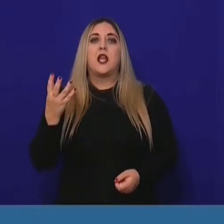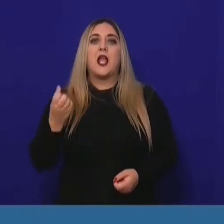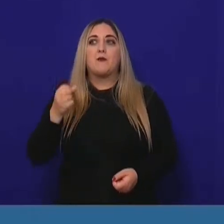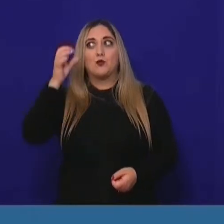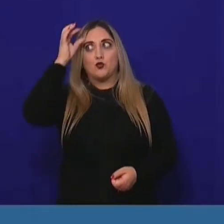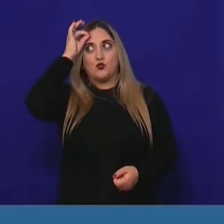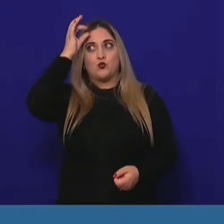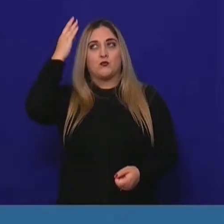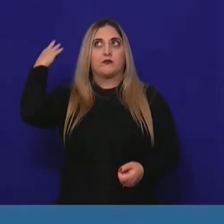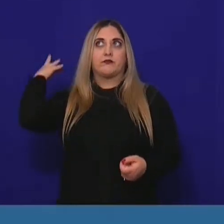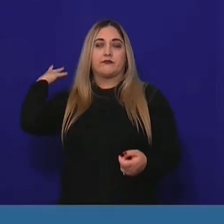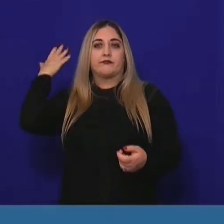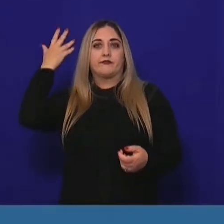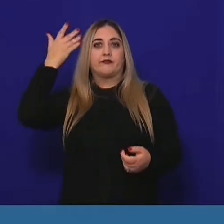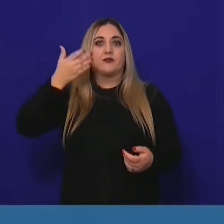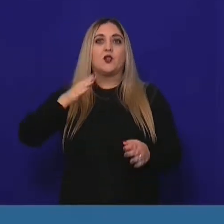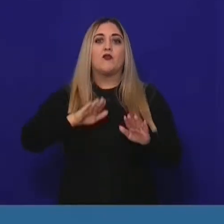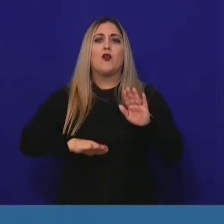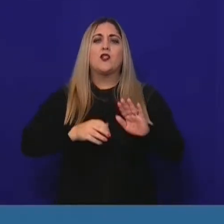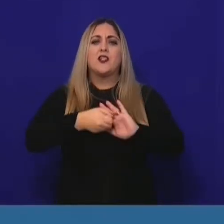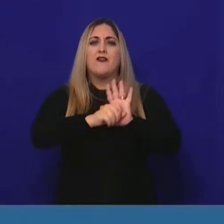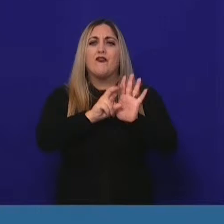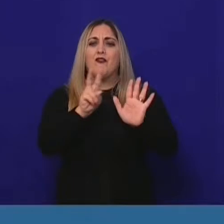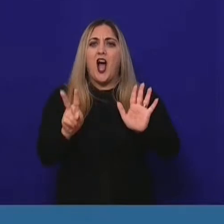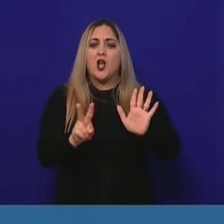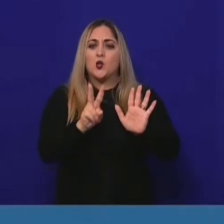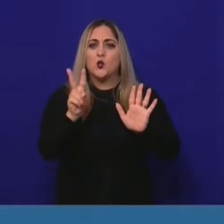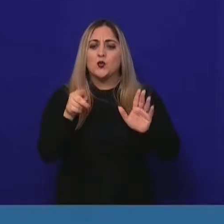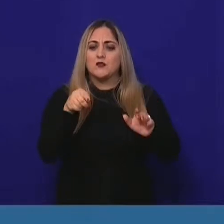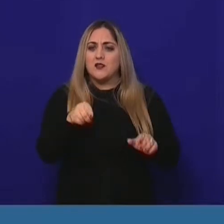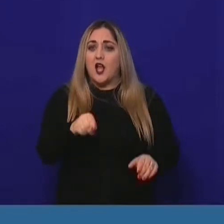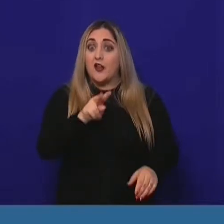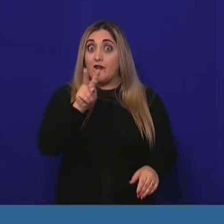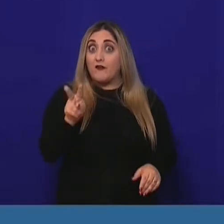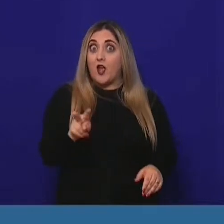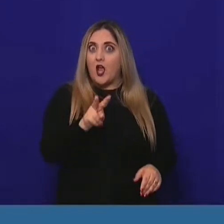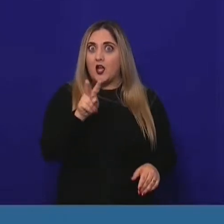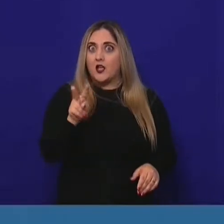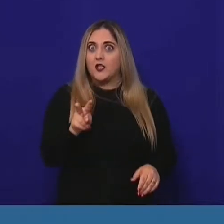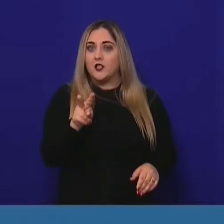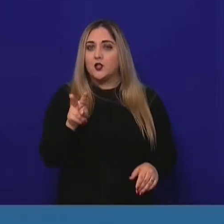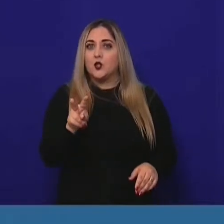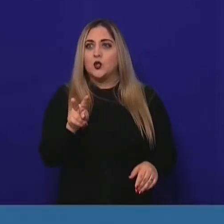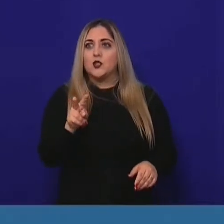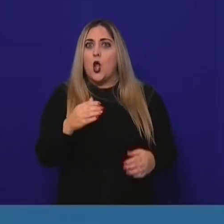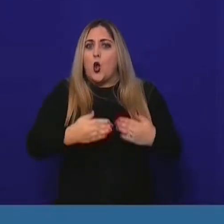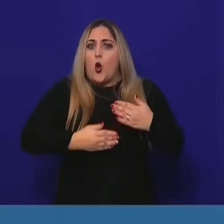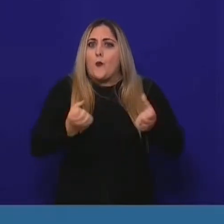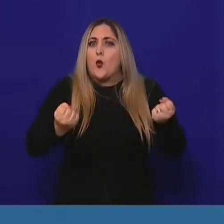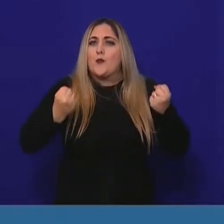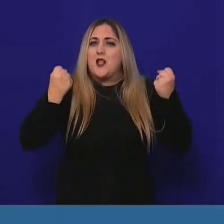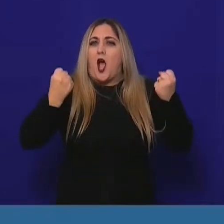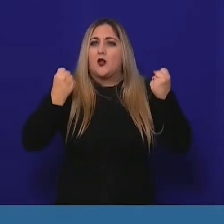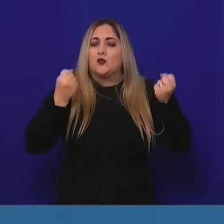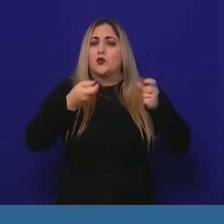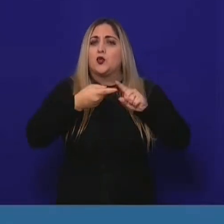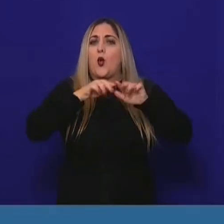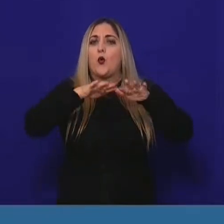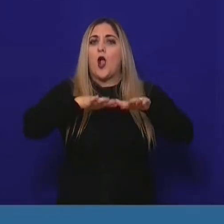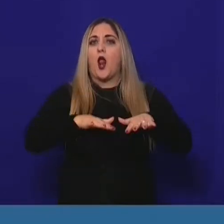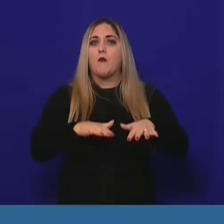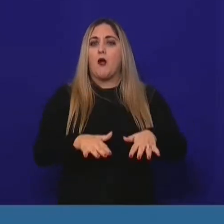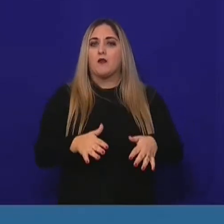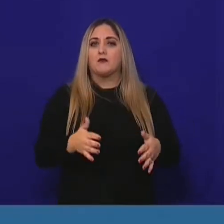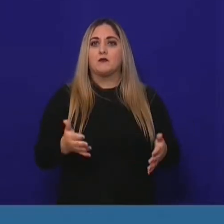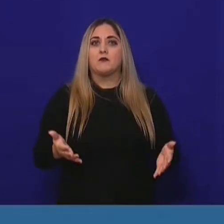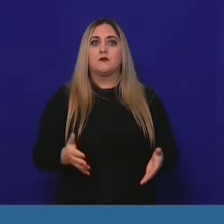telabora ftit fuq il-virus. Il-virus reħa ftit fl-effetti tiegħu sar iktar aggressiv. xi tgħidilna